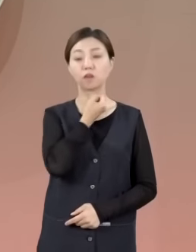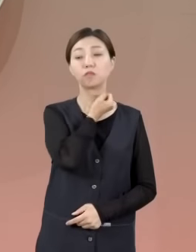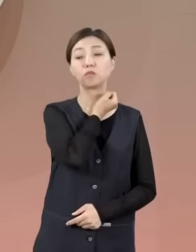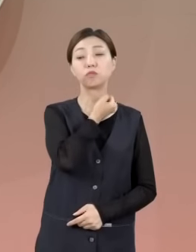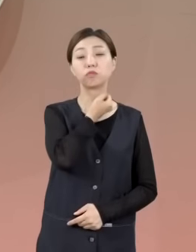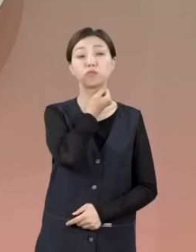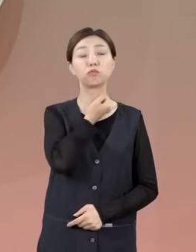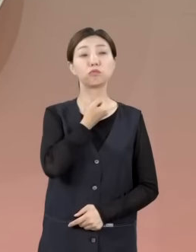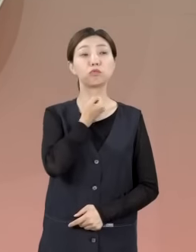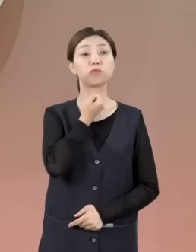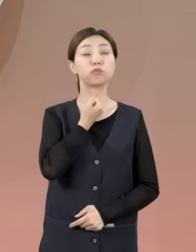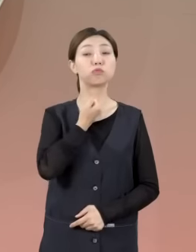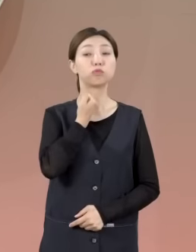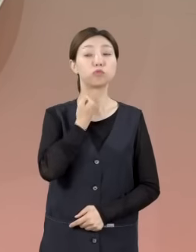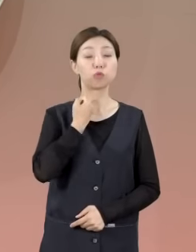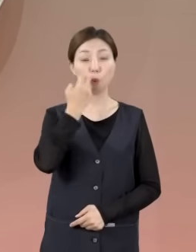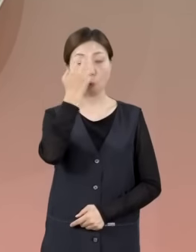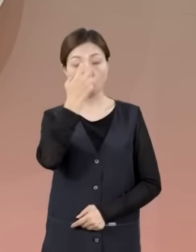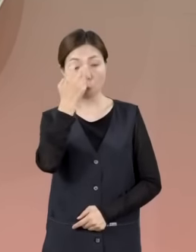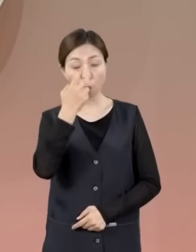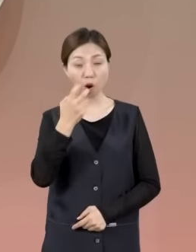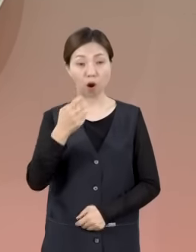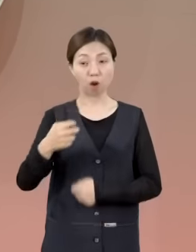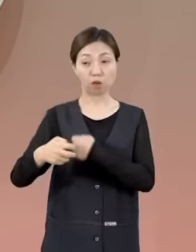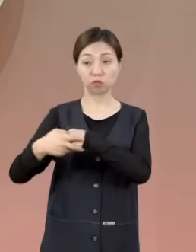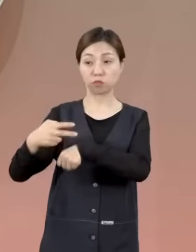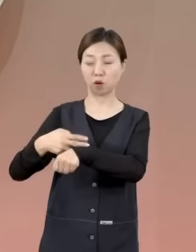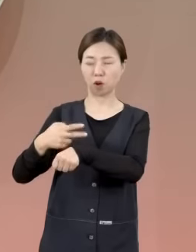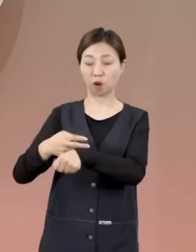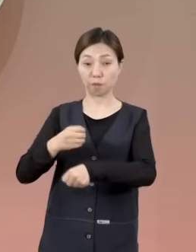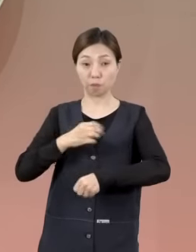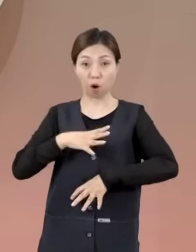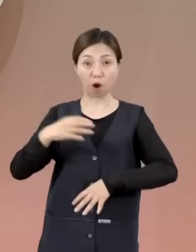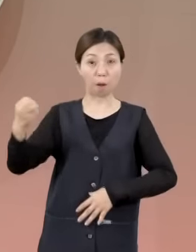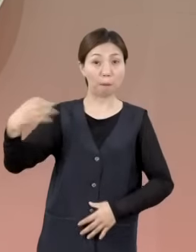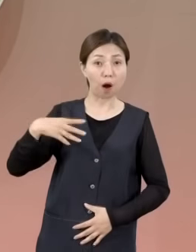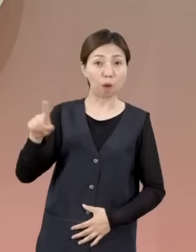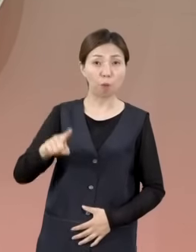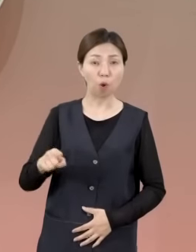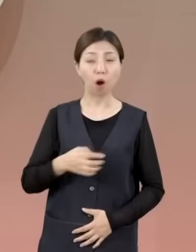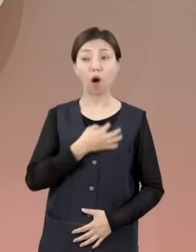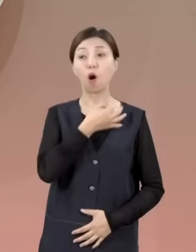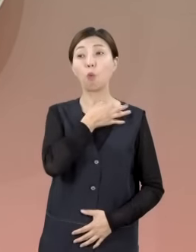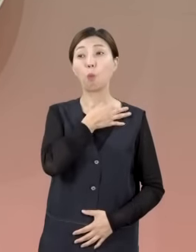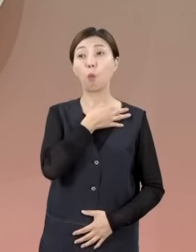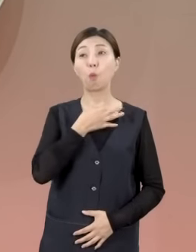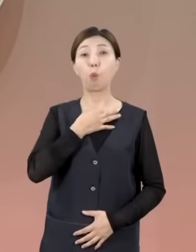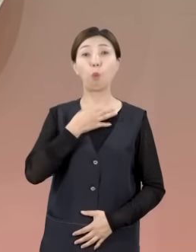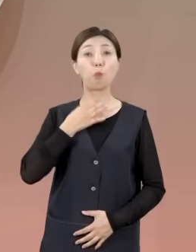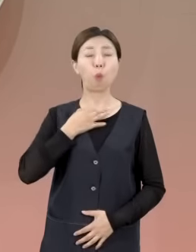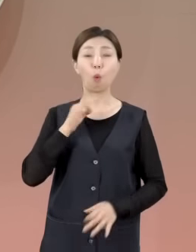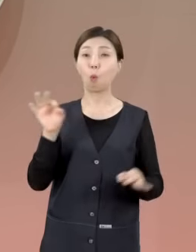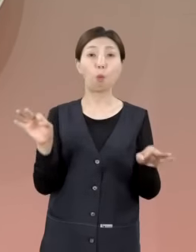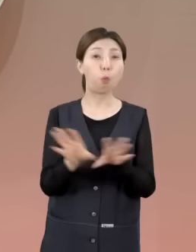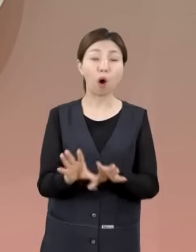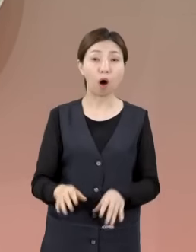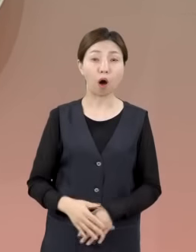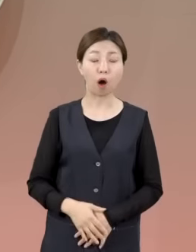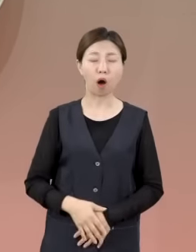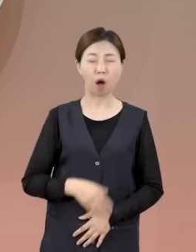목을 확인하며 말했습니다 암흑의 환자님 결절이